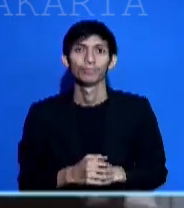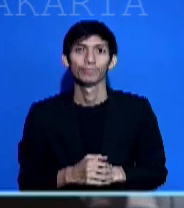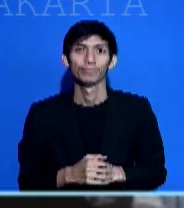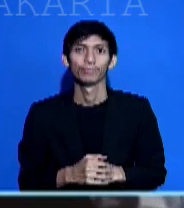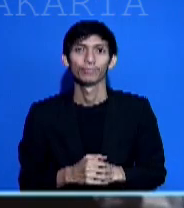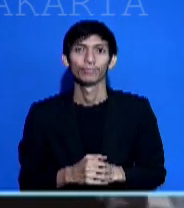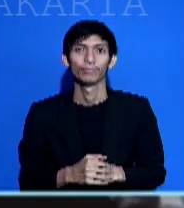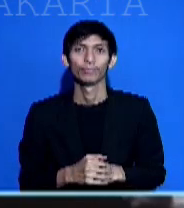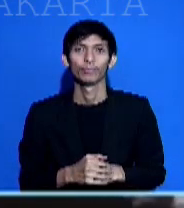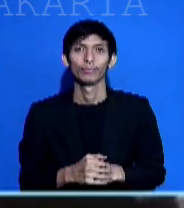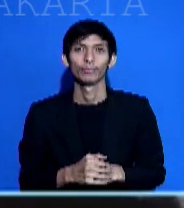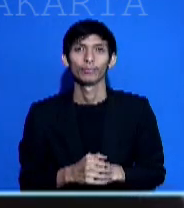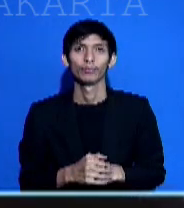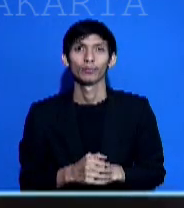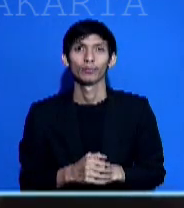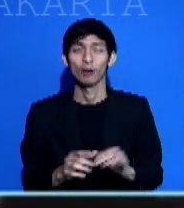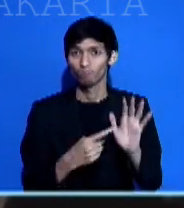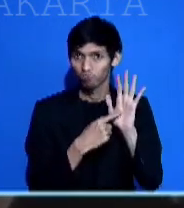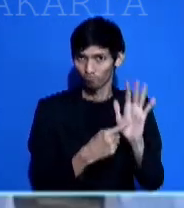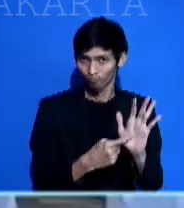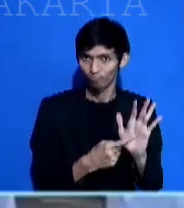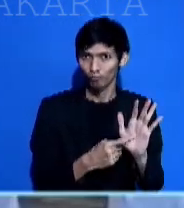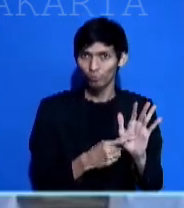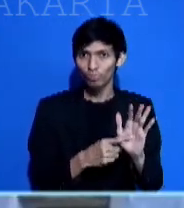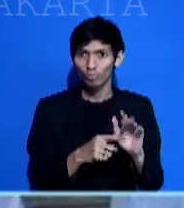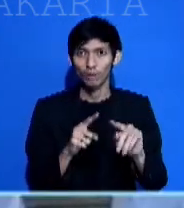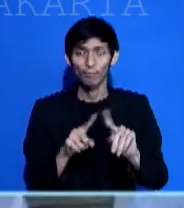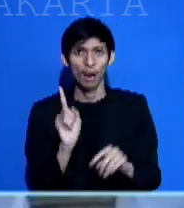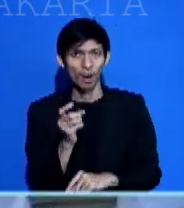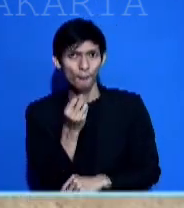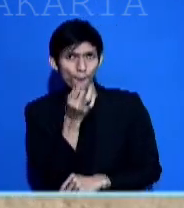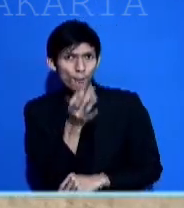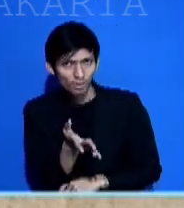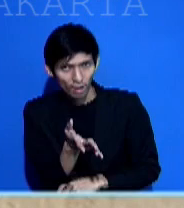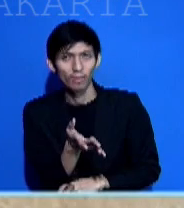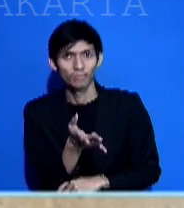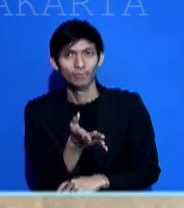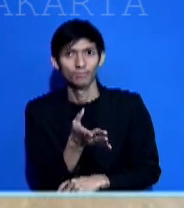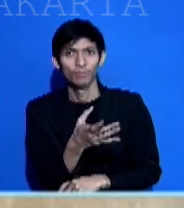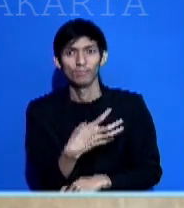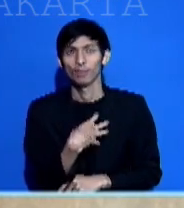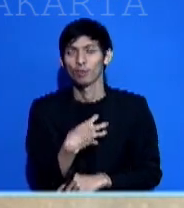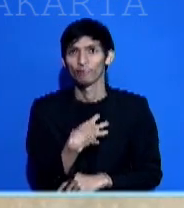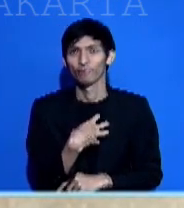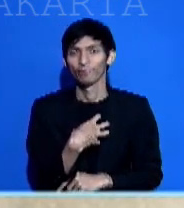Hijriah selain penampilan musik yang rancak sejumlah pesan moral disisipkan dalam lagu-lagu yang